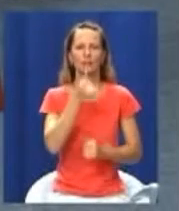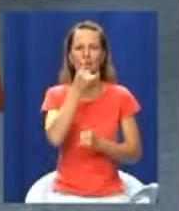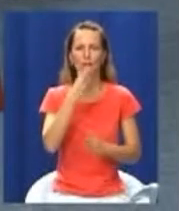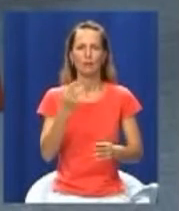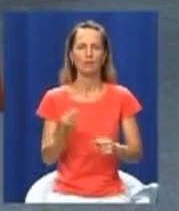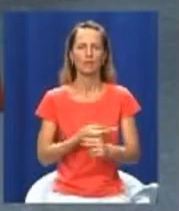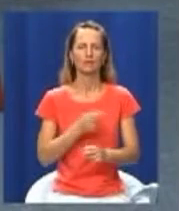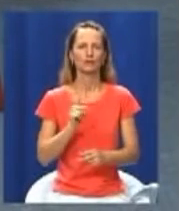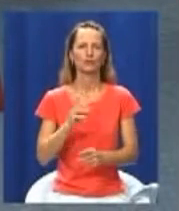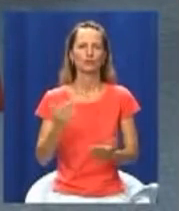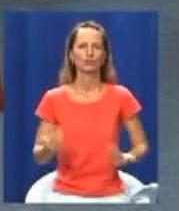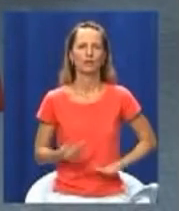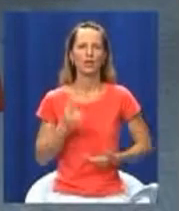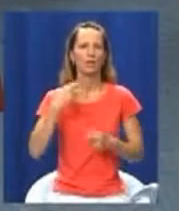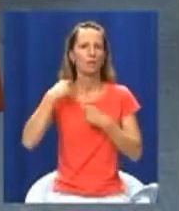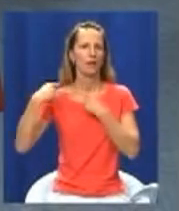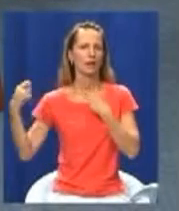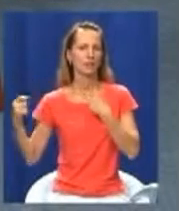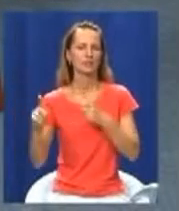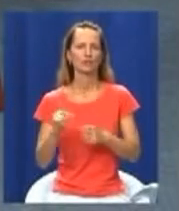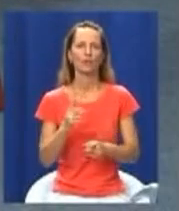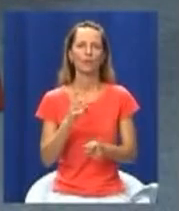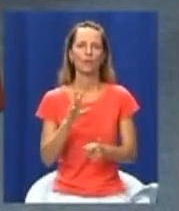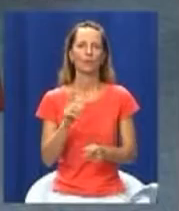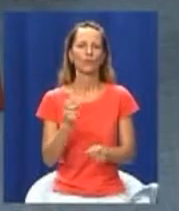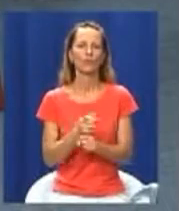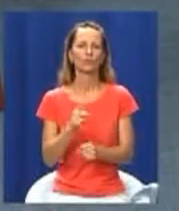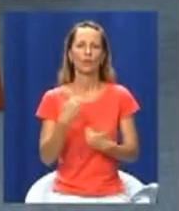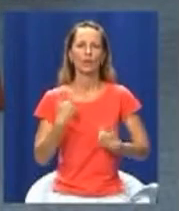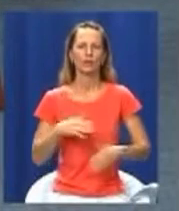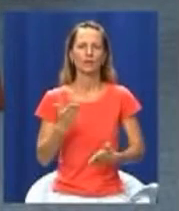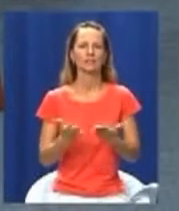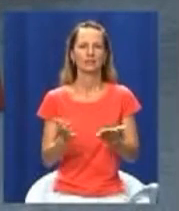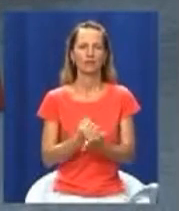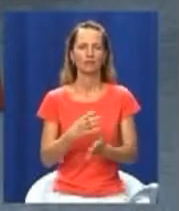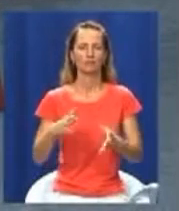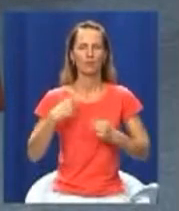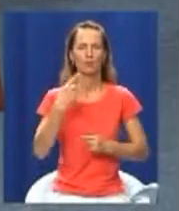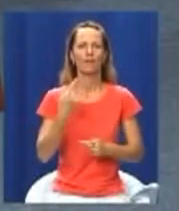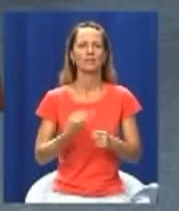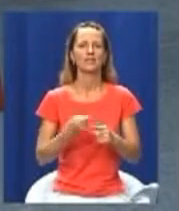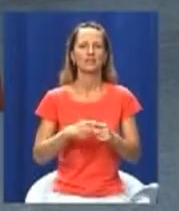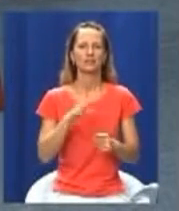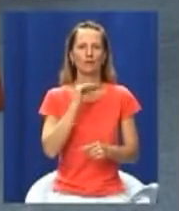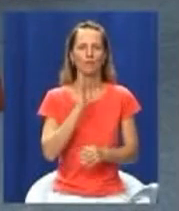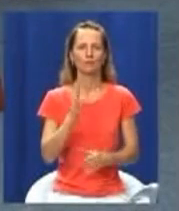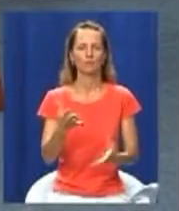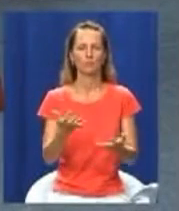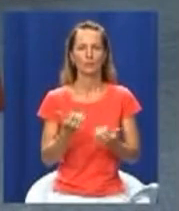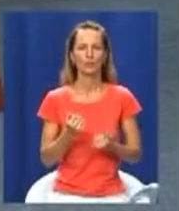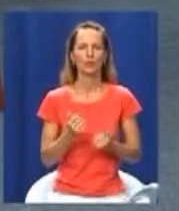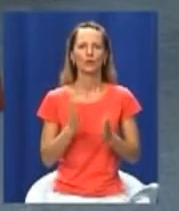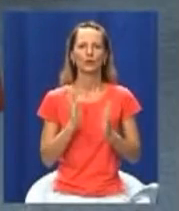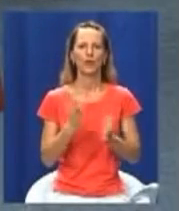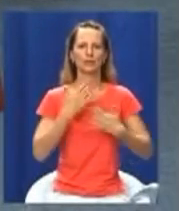без цього, щоб жити на прив'язі, щось починати робити, що він не хоче. Якщо ви знайдете спільну мову з цим цуциком, то отримаєте від спілкування з собакою